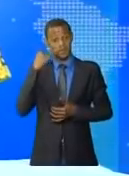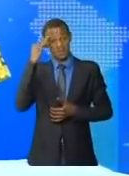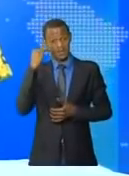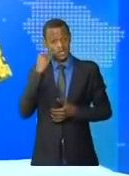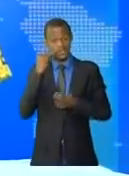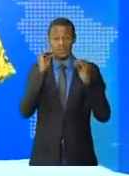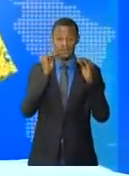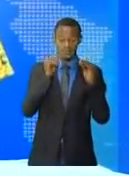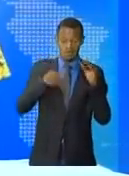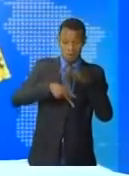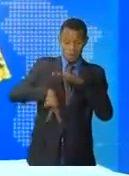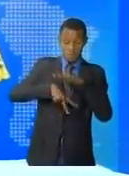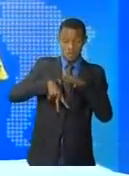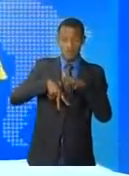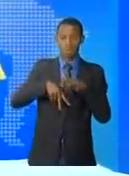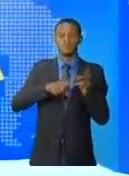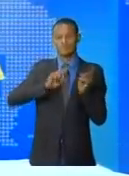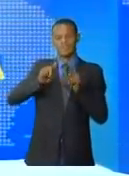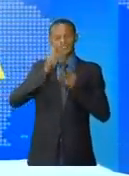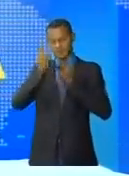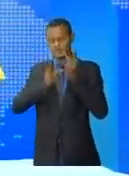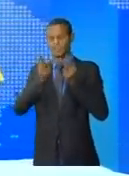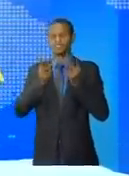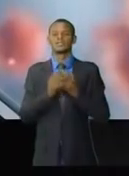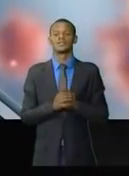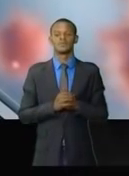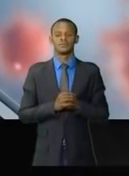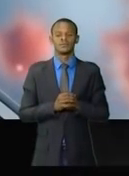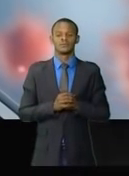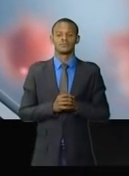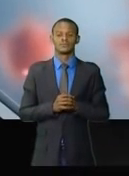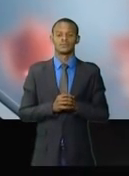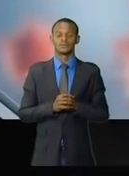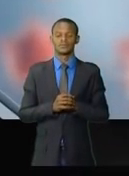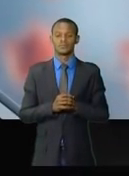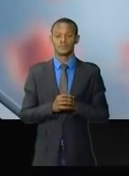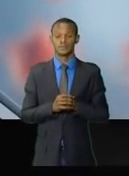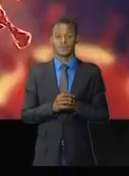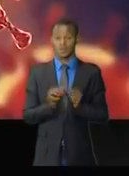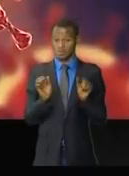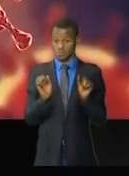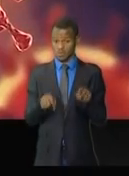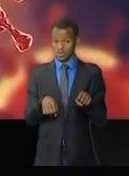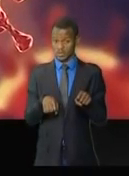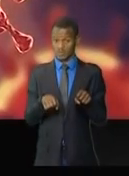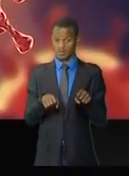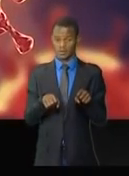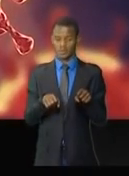capitale. Séverine Pascal Katanda nous en parle. La reprise de cours s'avère imminente, puisque la courbe